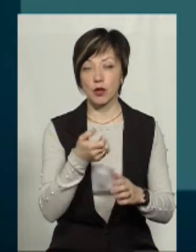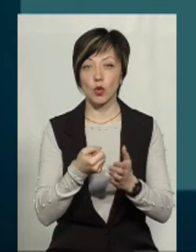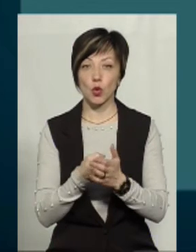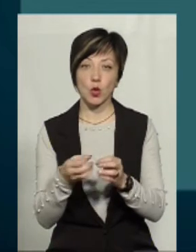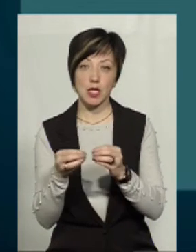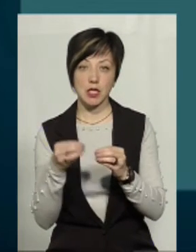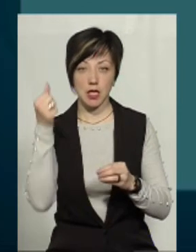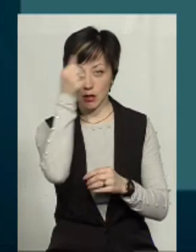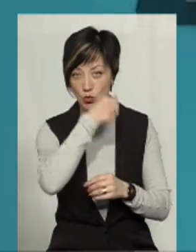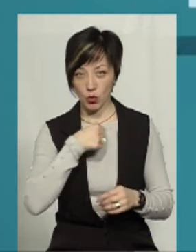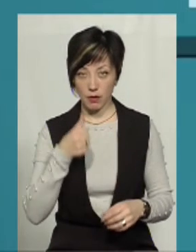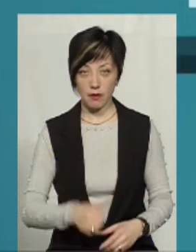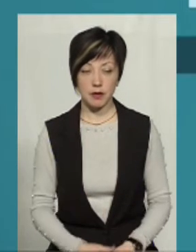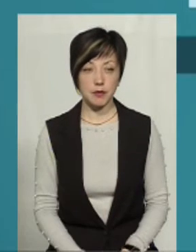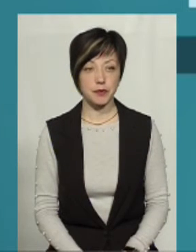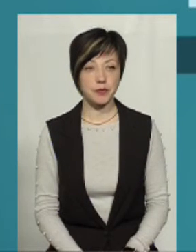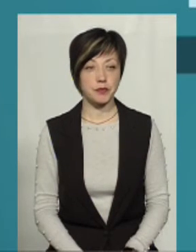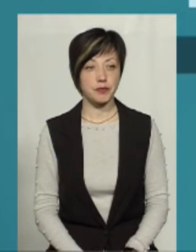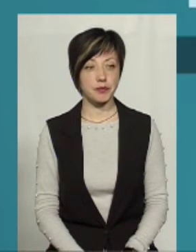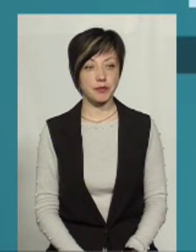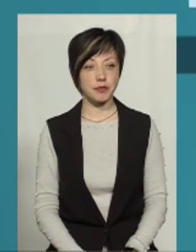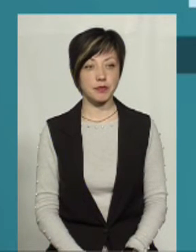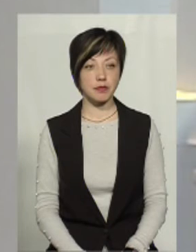до 10 років.